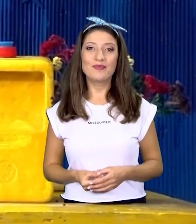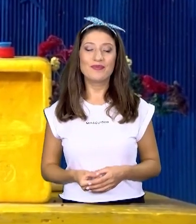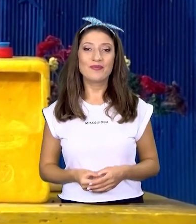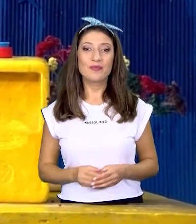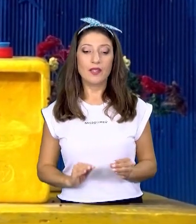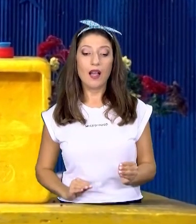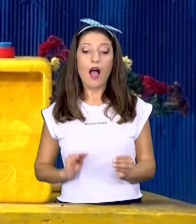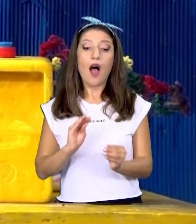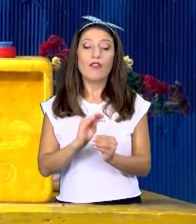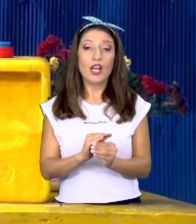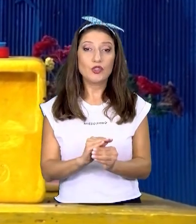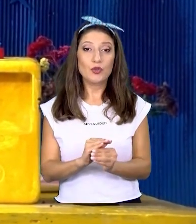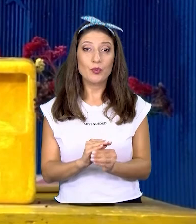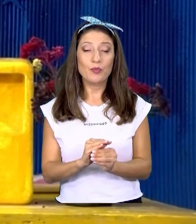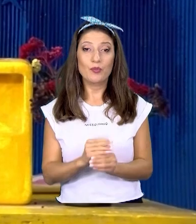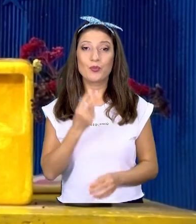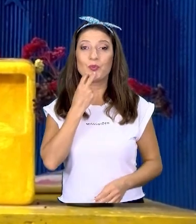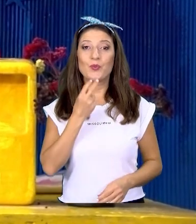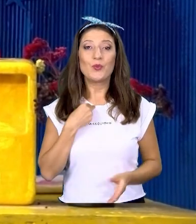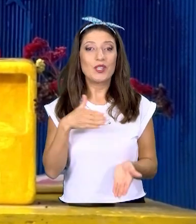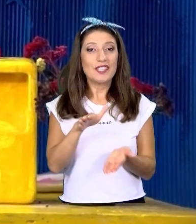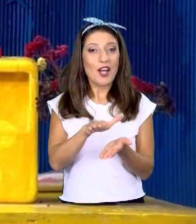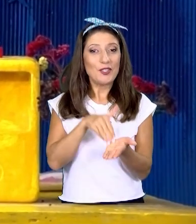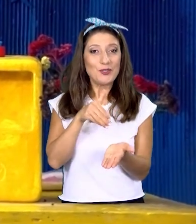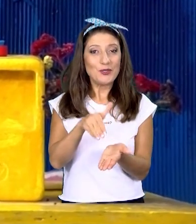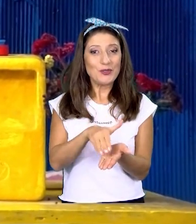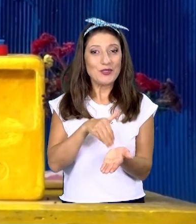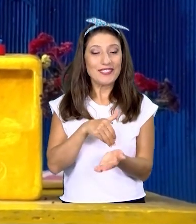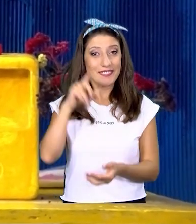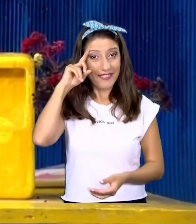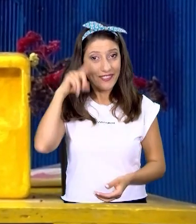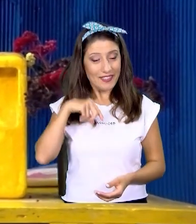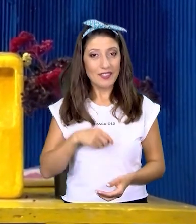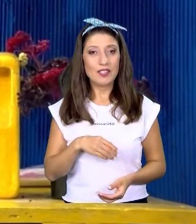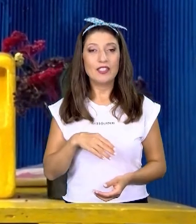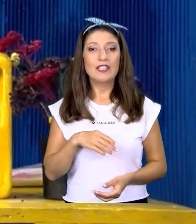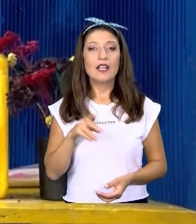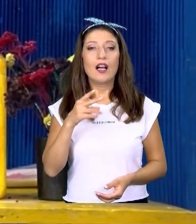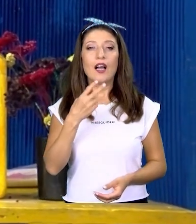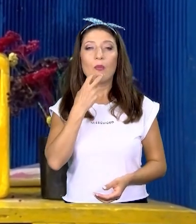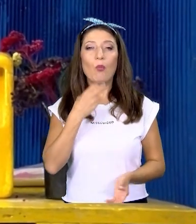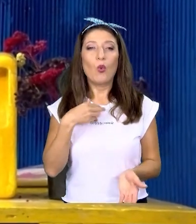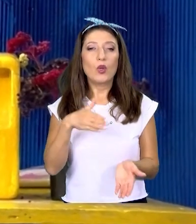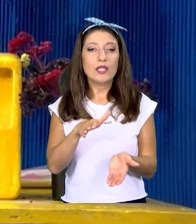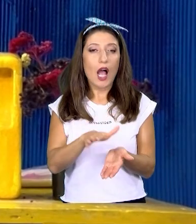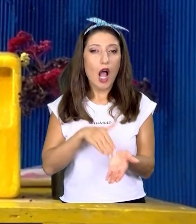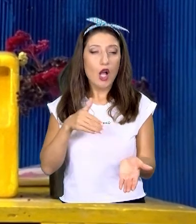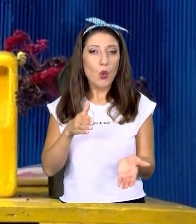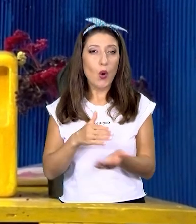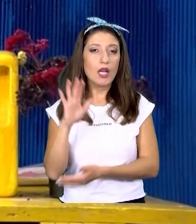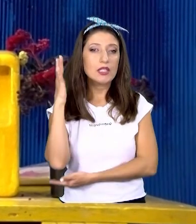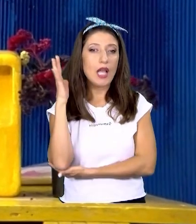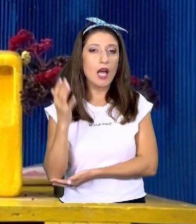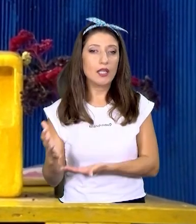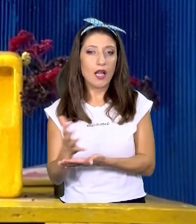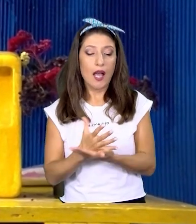ոմանք, դրան ավելացնում ենք մուլտայուղը, ինչպես հայտնի է, մուլտածառի,